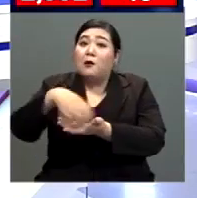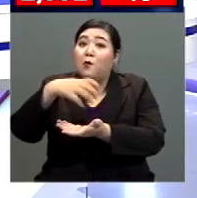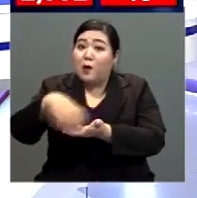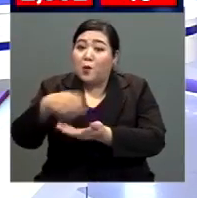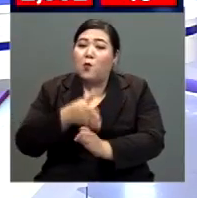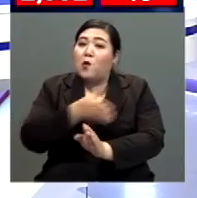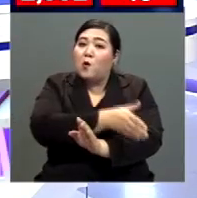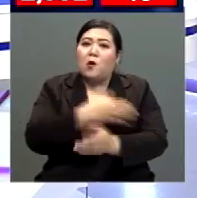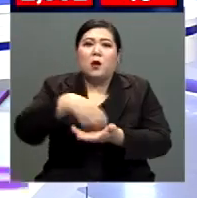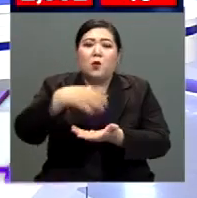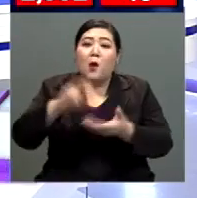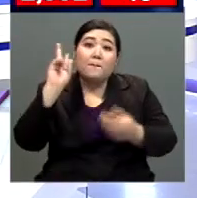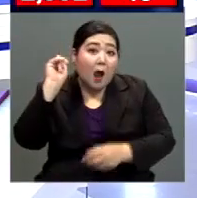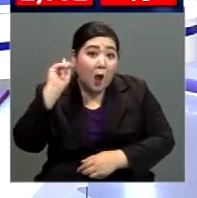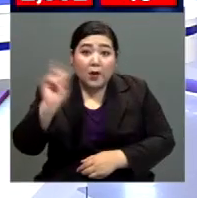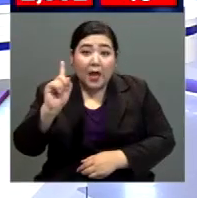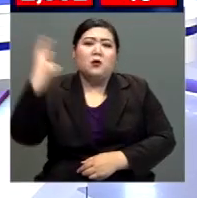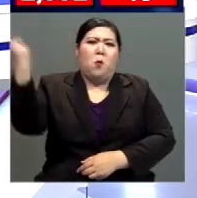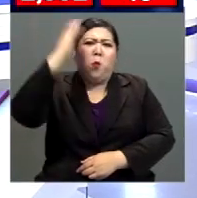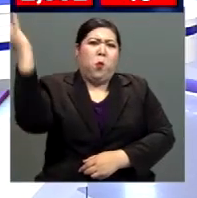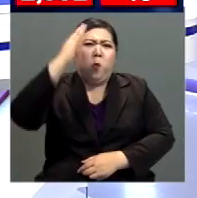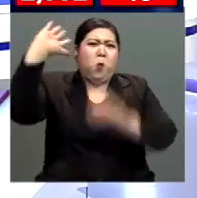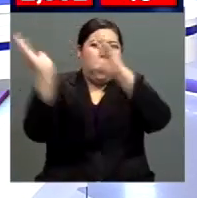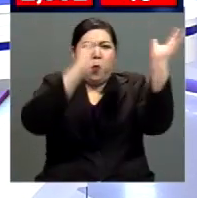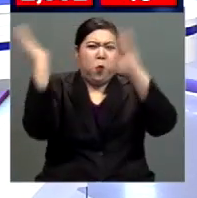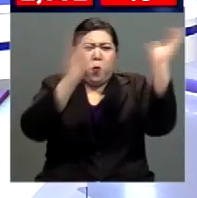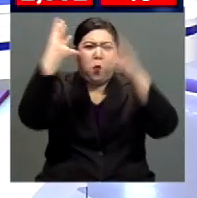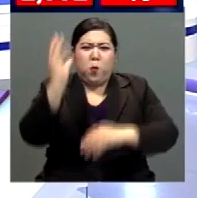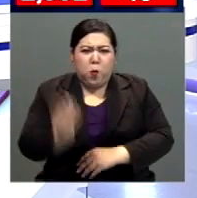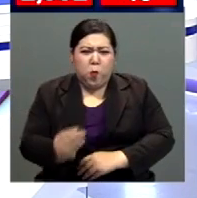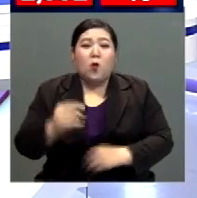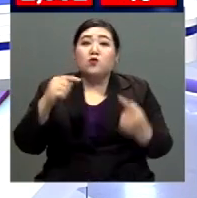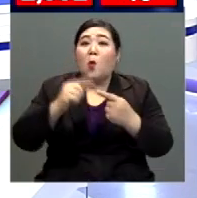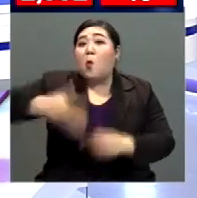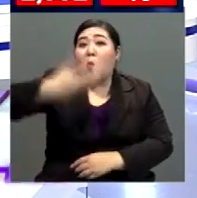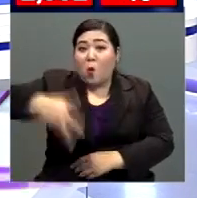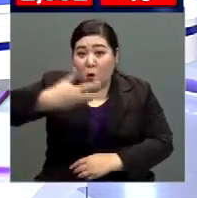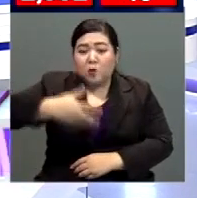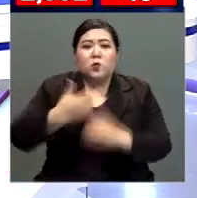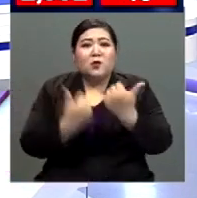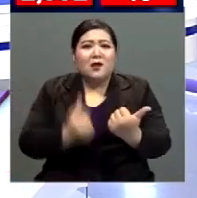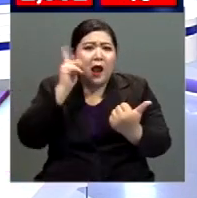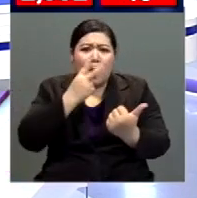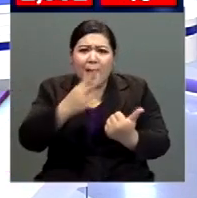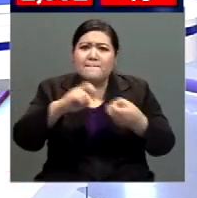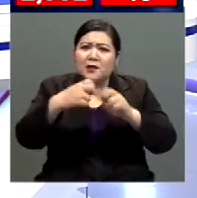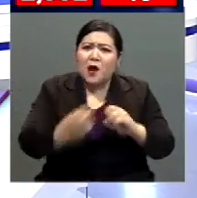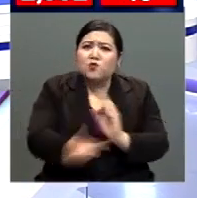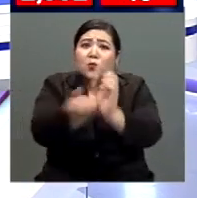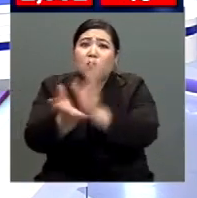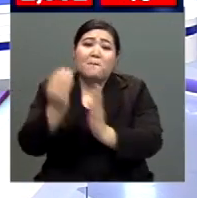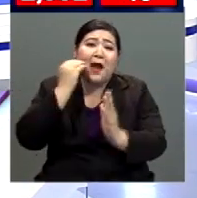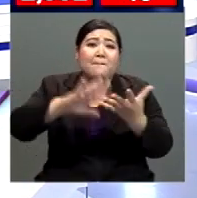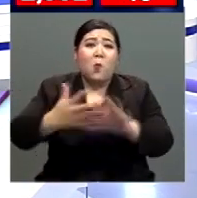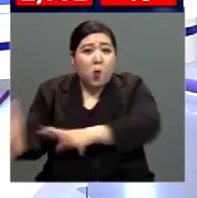มาติดตามพายุฤดูร้อนกันก่อนนะคะเพราะว่าเราจะเห็นตามหน้าข่าวนะคะว่าหลายพื้นที่ได้รับผลกระทบบ้านเรือนเสียหายพื้น